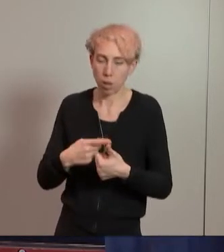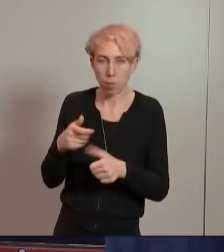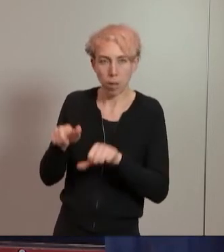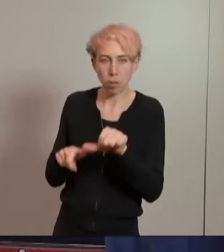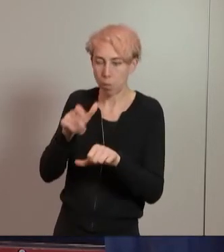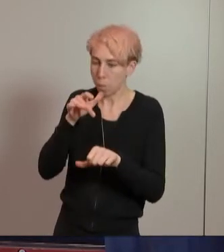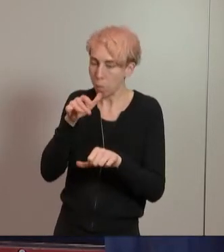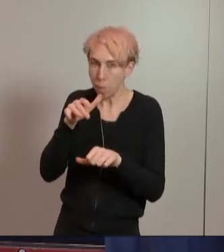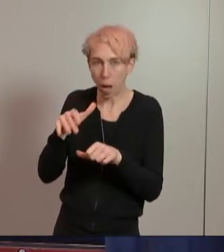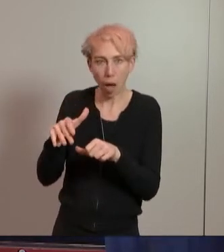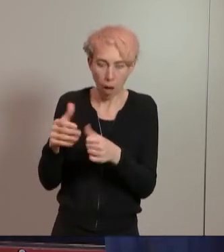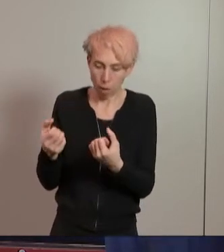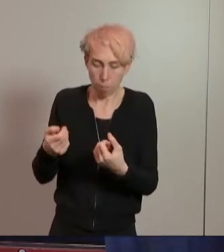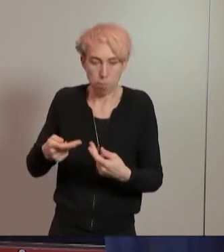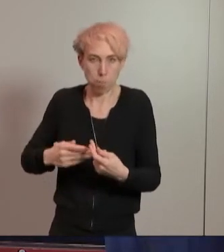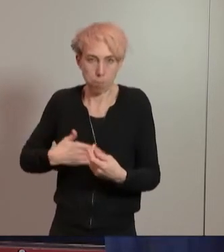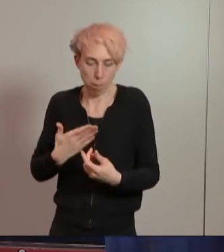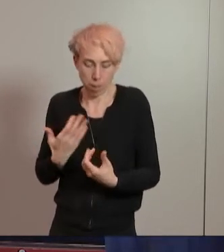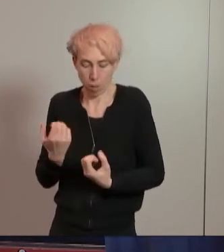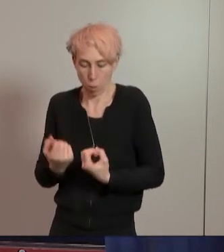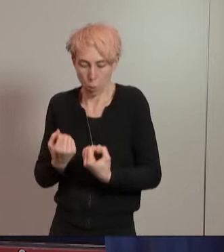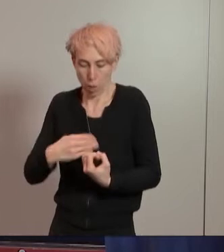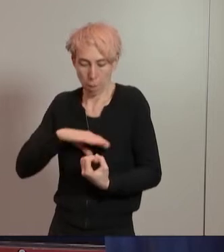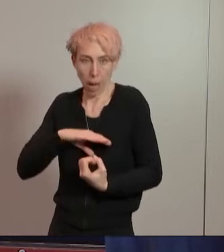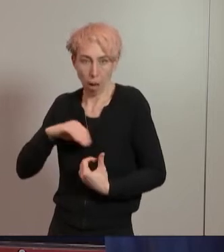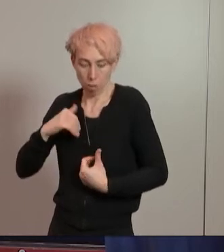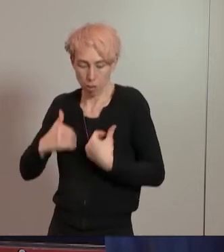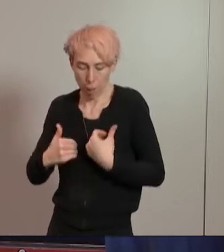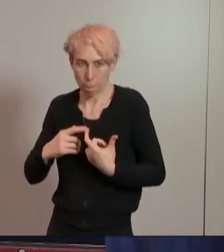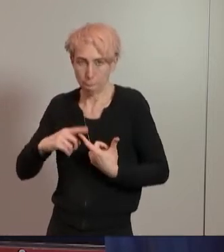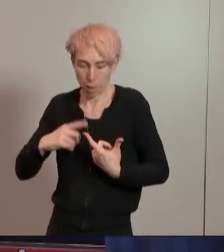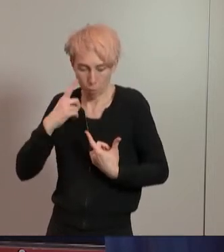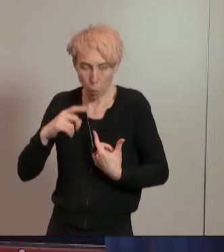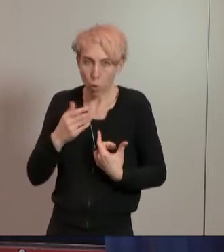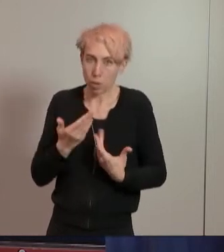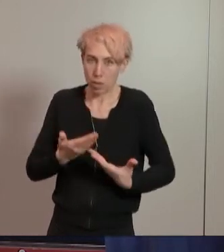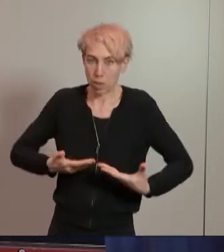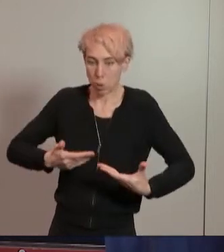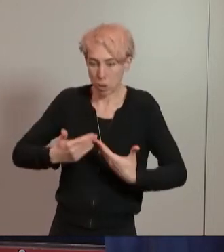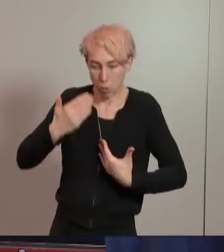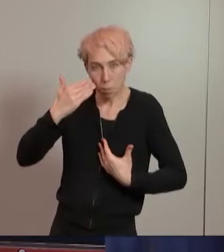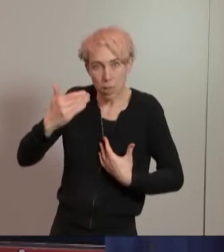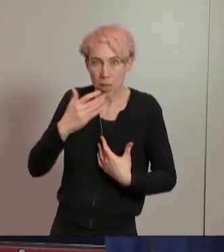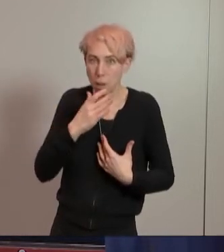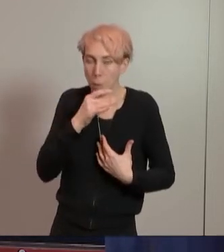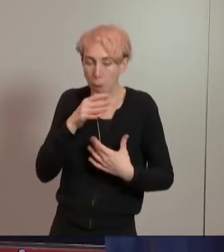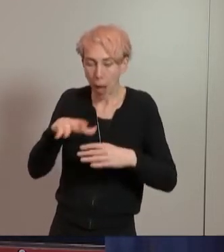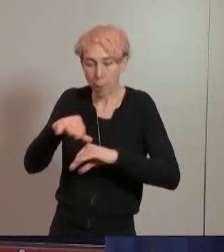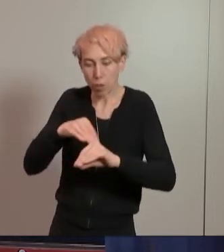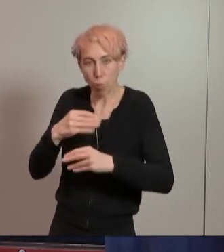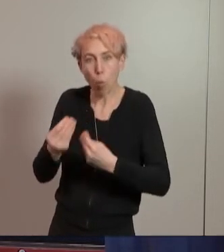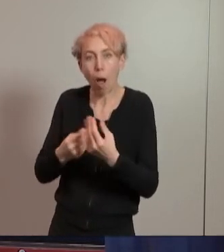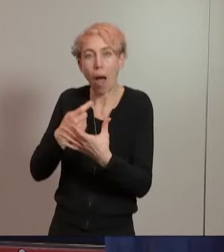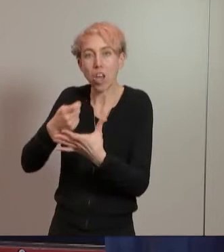l'incapacité d'obtenir ou de conserver le permis de conduire en raison de leur handicap, pour les situations sans possibilité d'aménagement ou d'achat